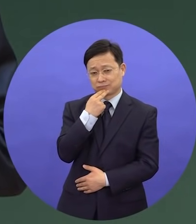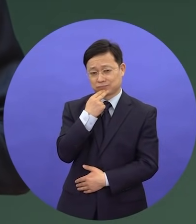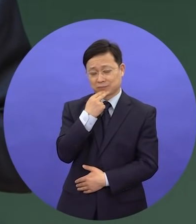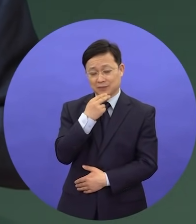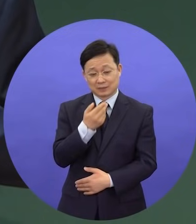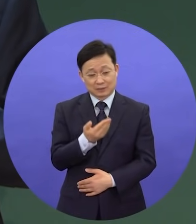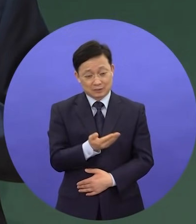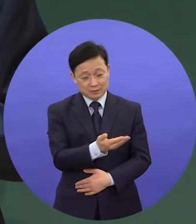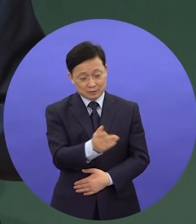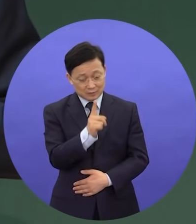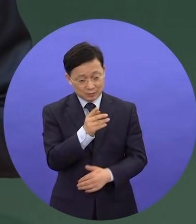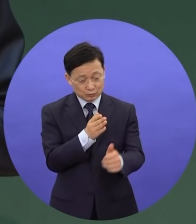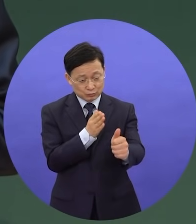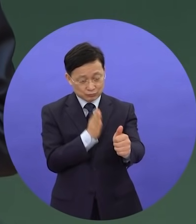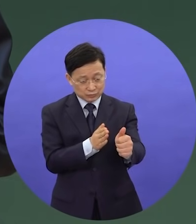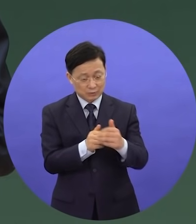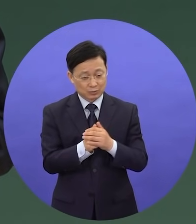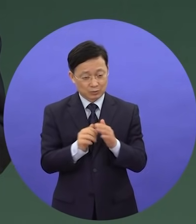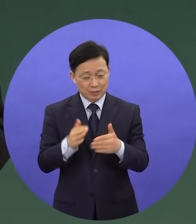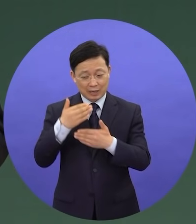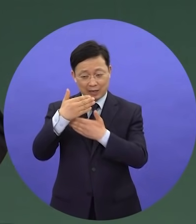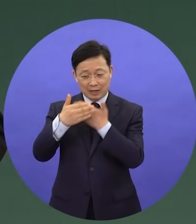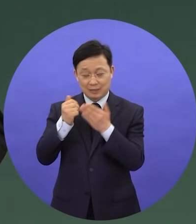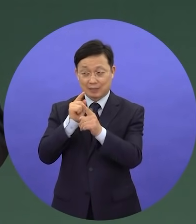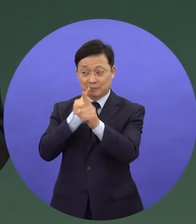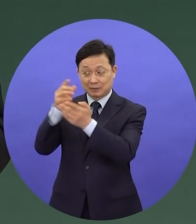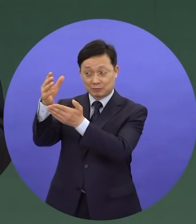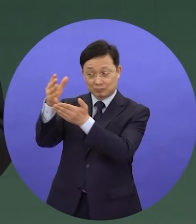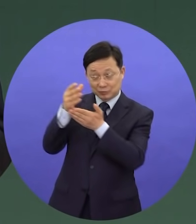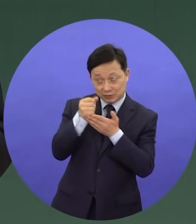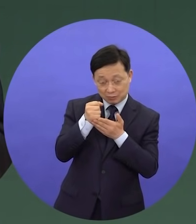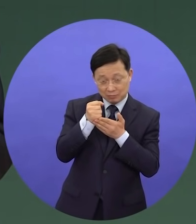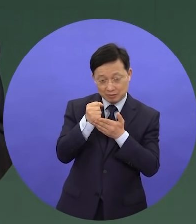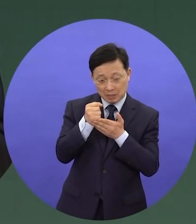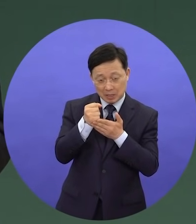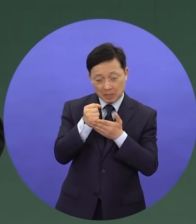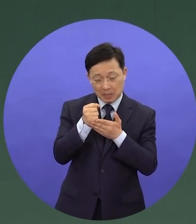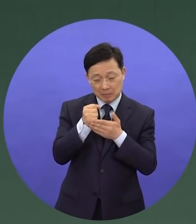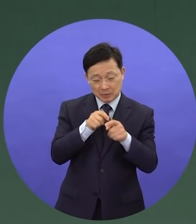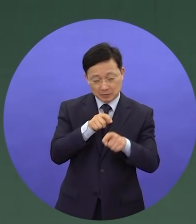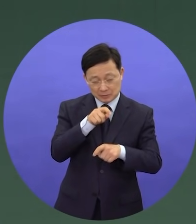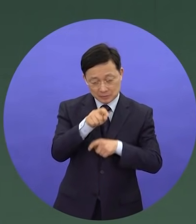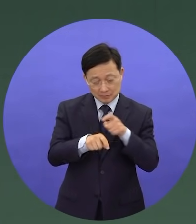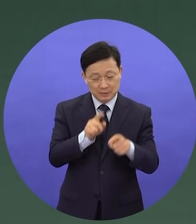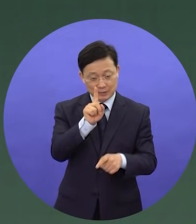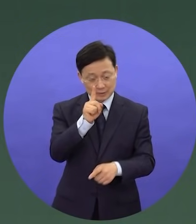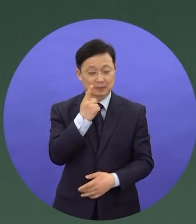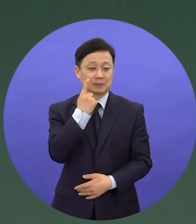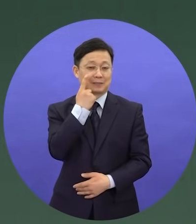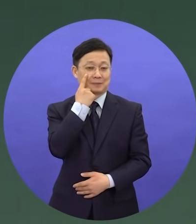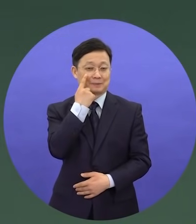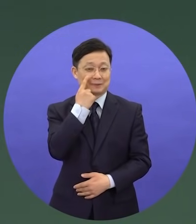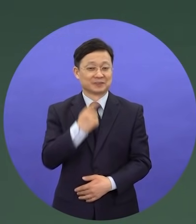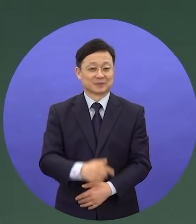붙잡고 한 주간 동안 해보세요. May these kinds of people really hold to the message and try this throughout the week.